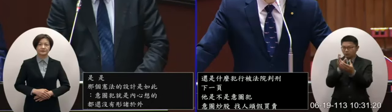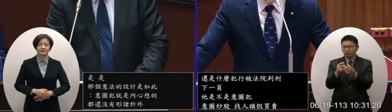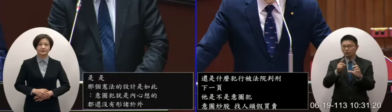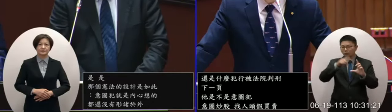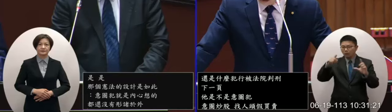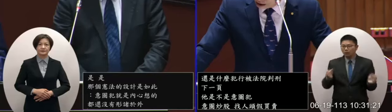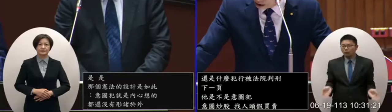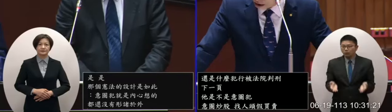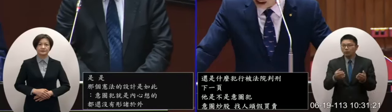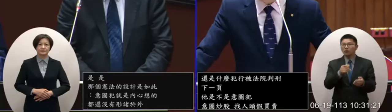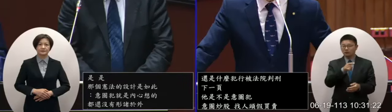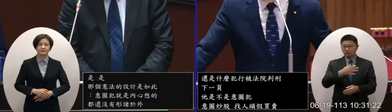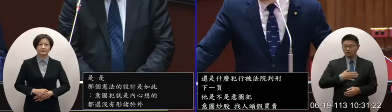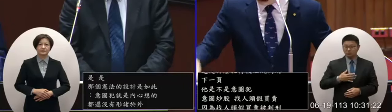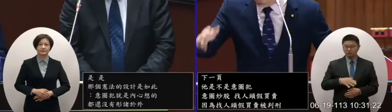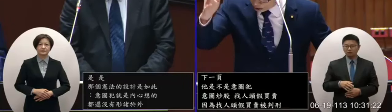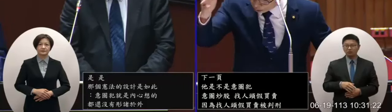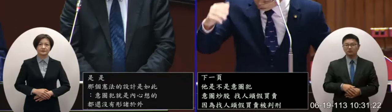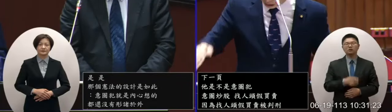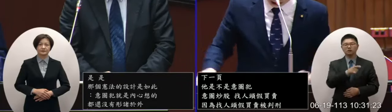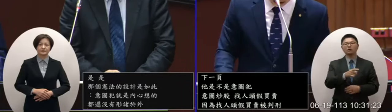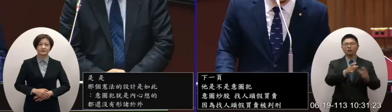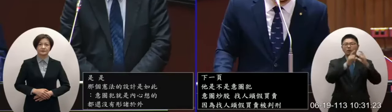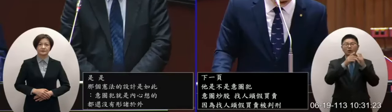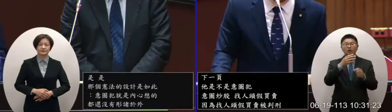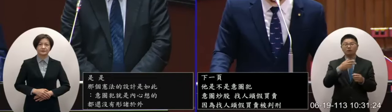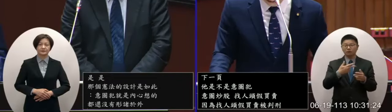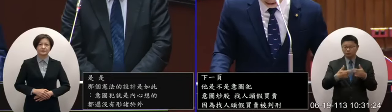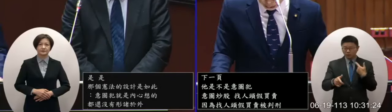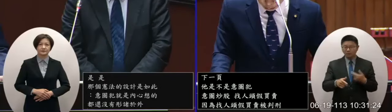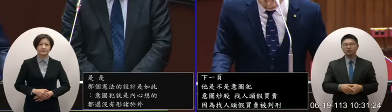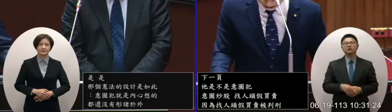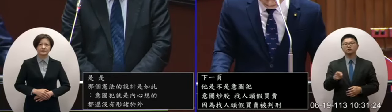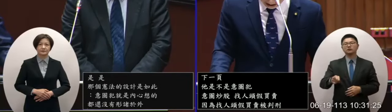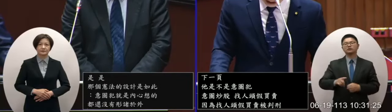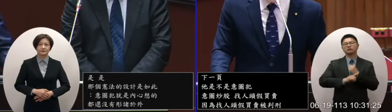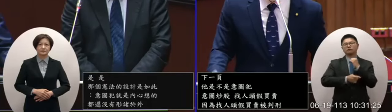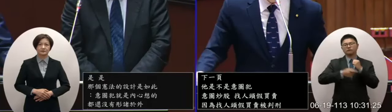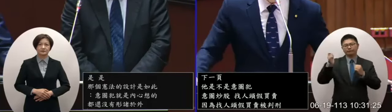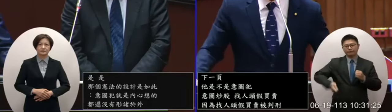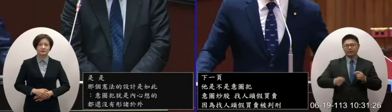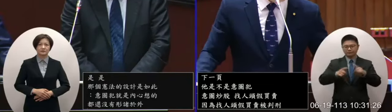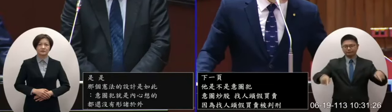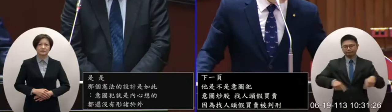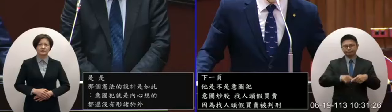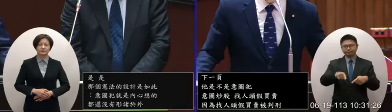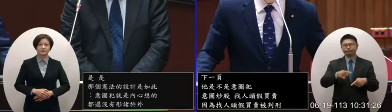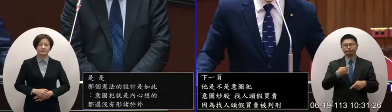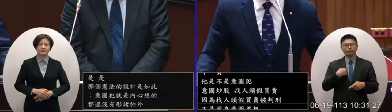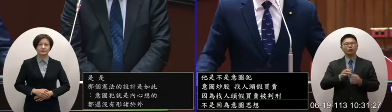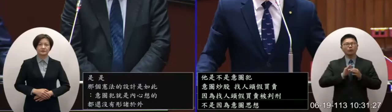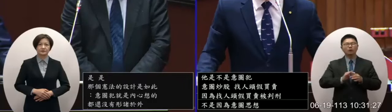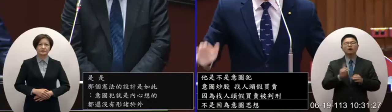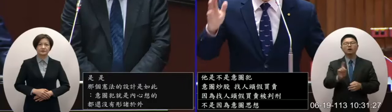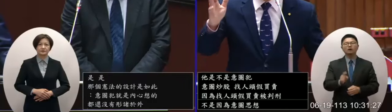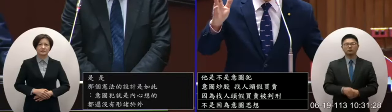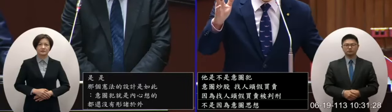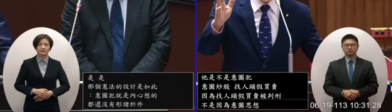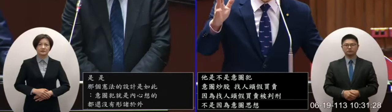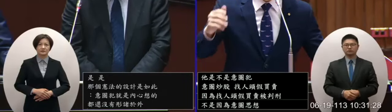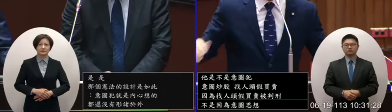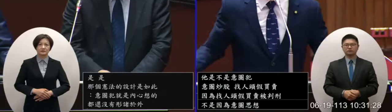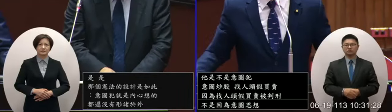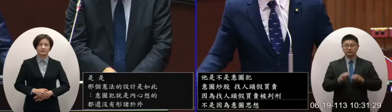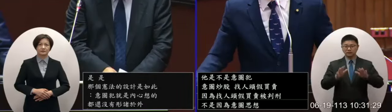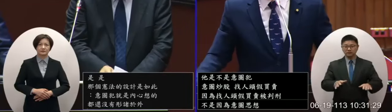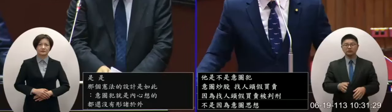您可能不便回答，那我来告诉你哈，这是他的判决书了。 那我们要关心的就是说，我们今天送出一